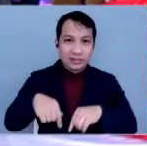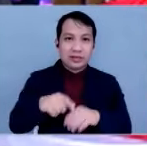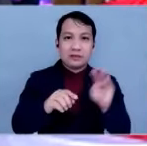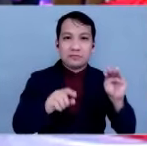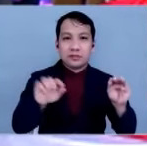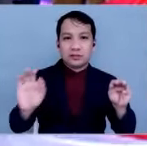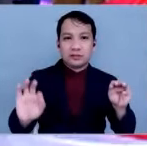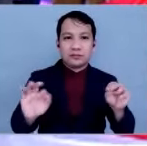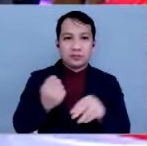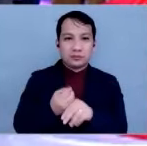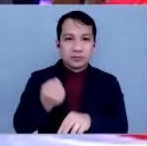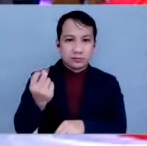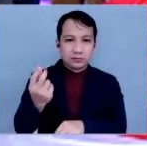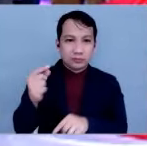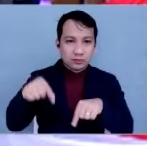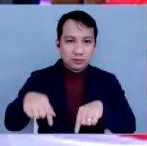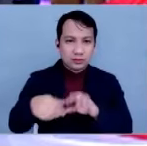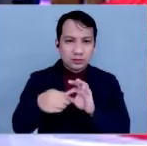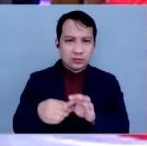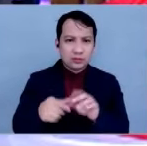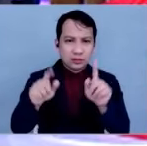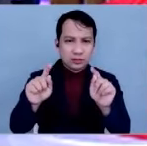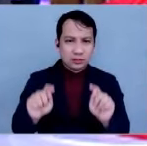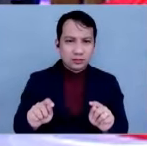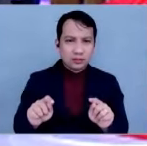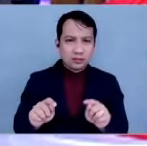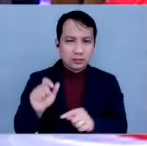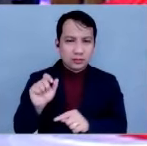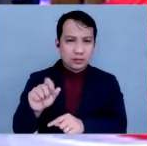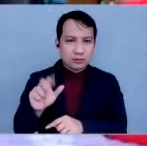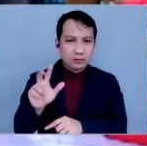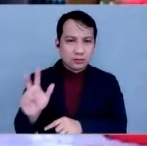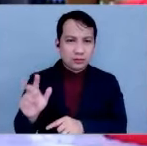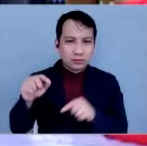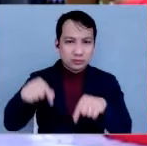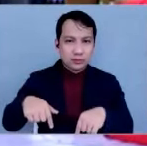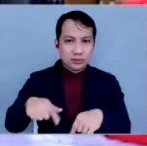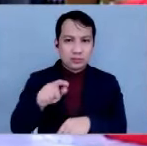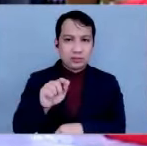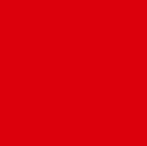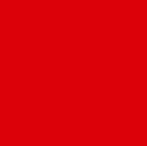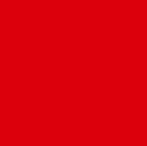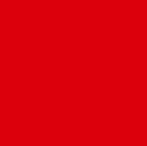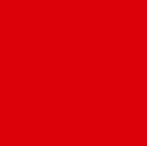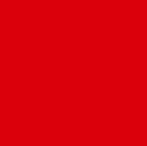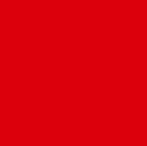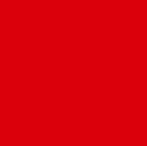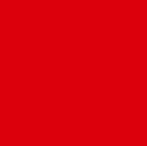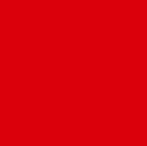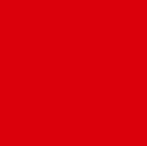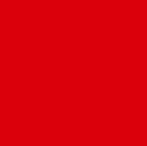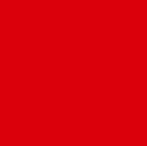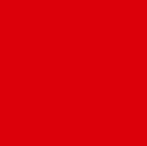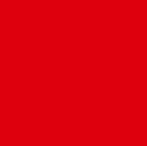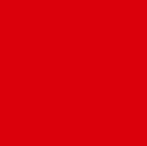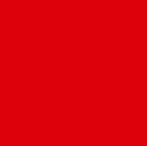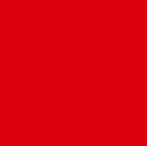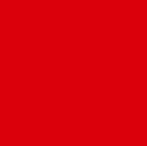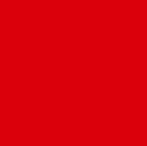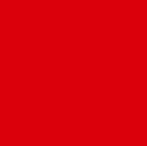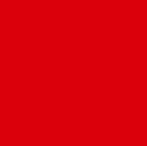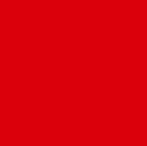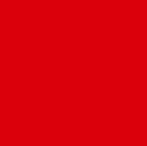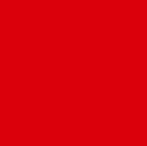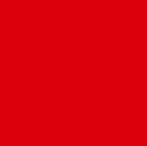alas 12 ng tanghali at Sabado, 11:30 a.m. dito sa TV5. Mga kapatid, ito po ang